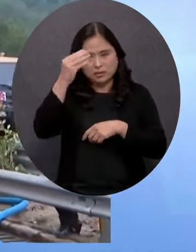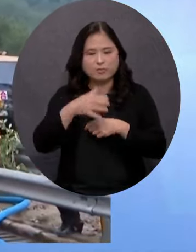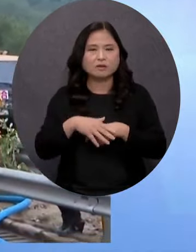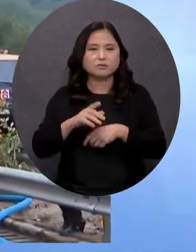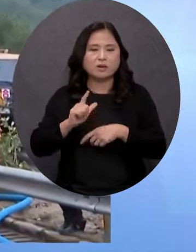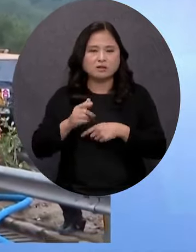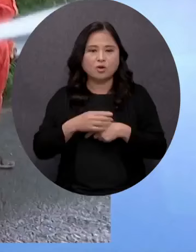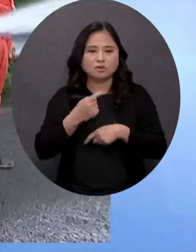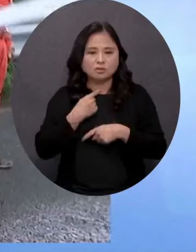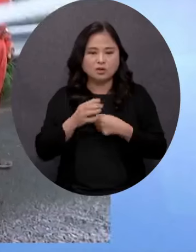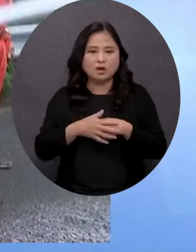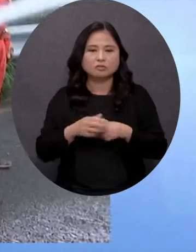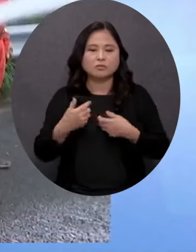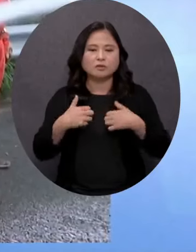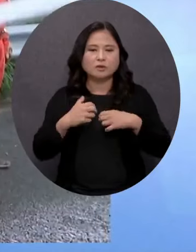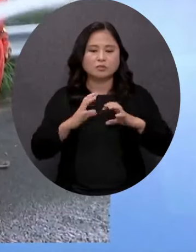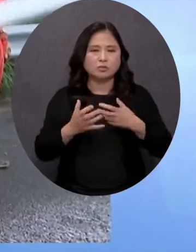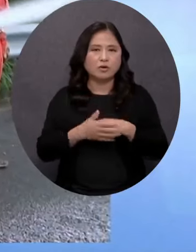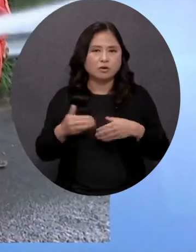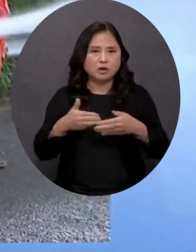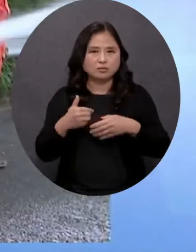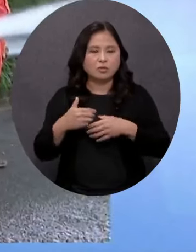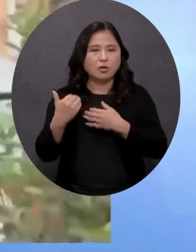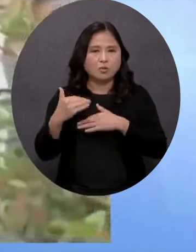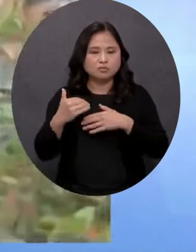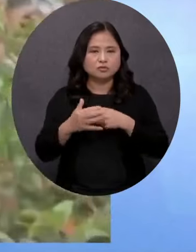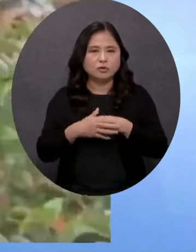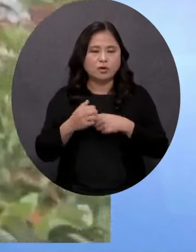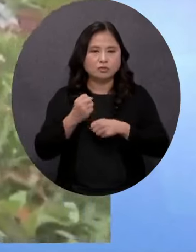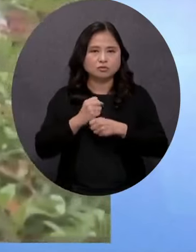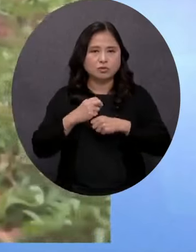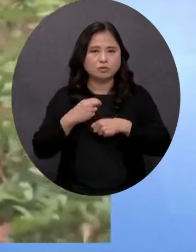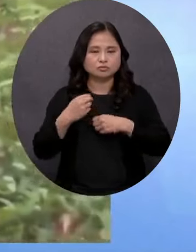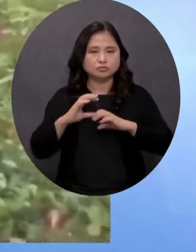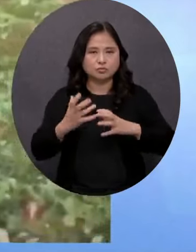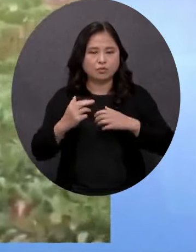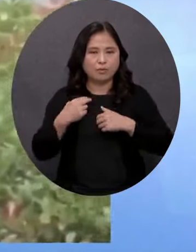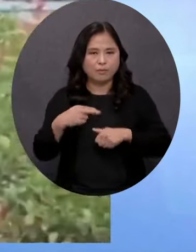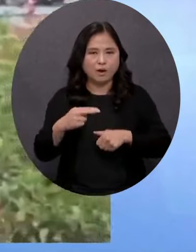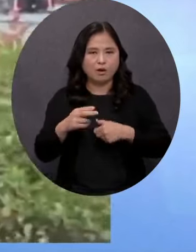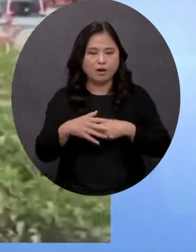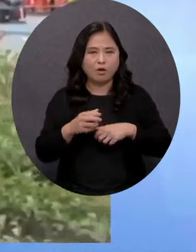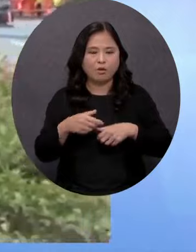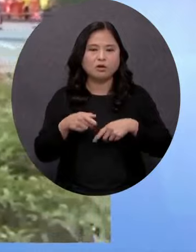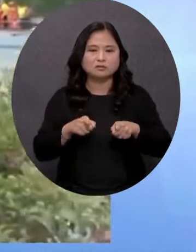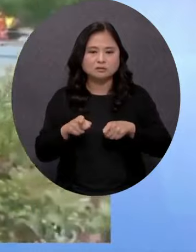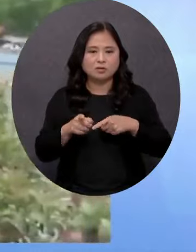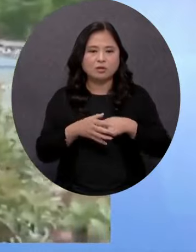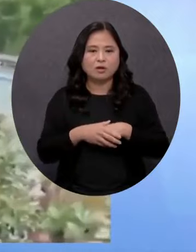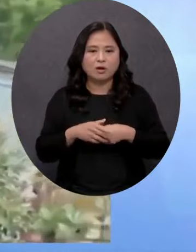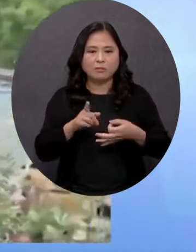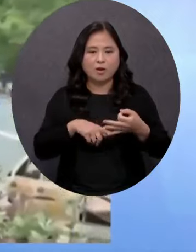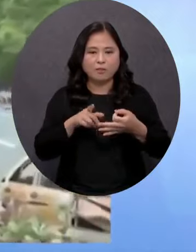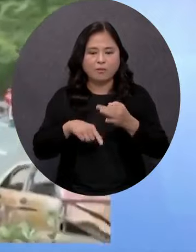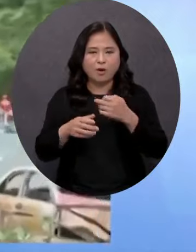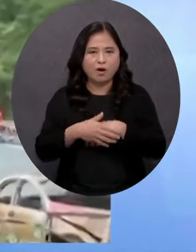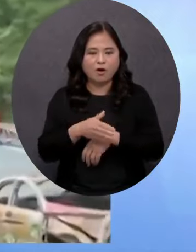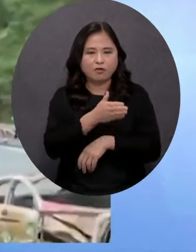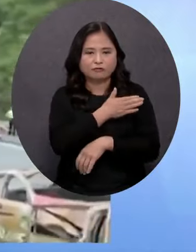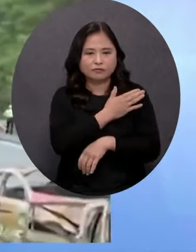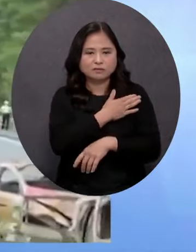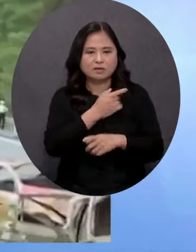交通运输部等部门派出工作组，赶到现场指导救援工作。广东省委、省政府主要负责